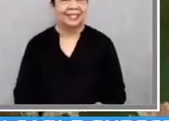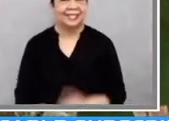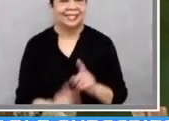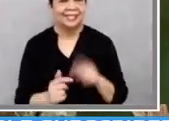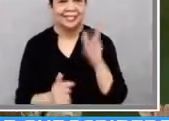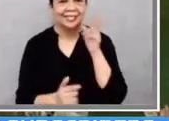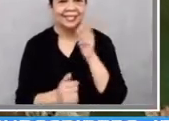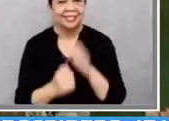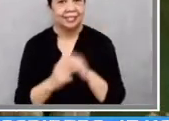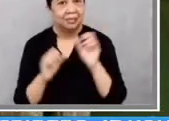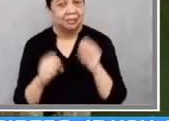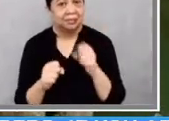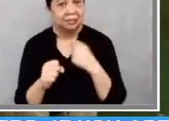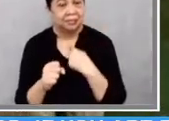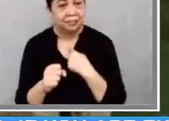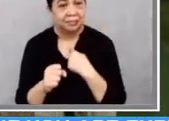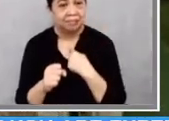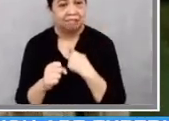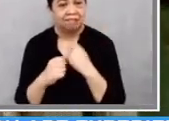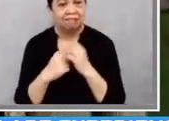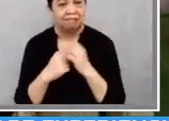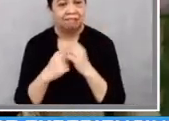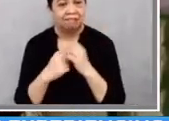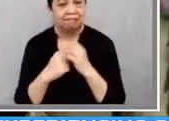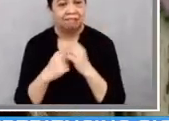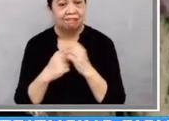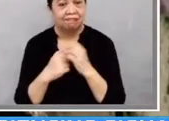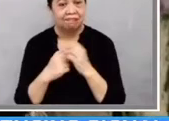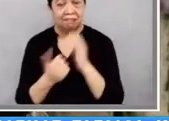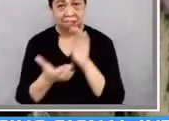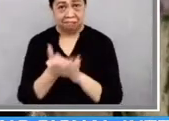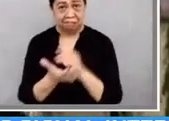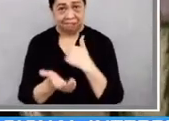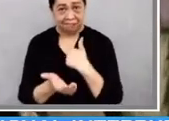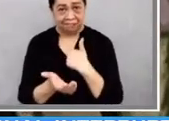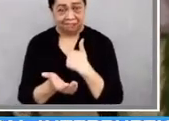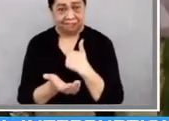Maaari mo ba akong pakasalan?